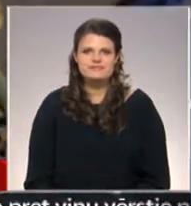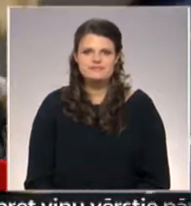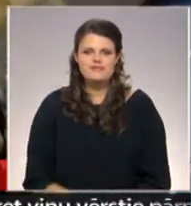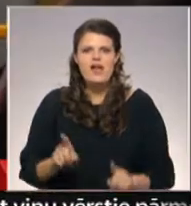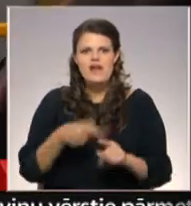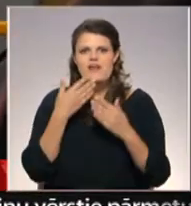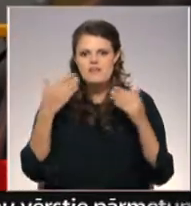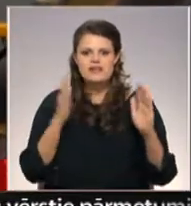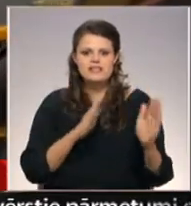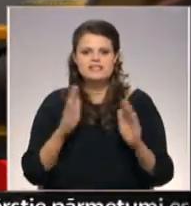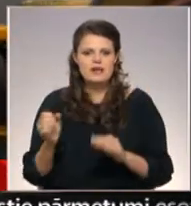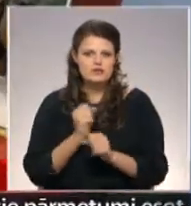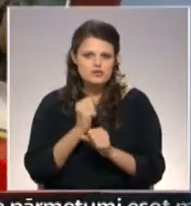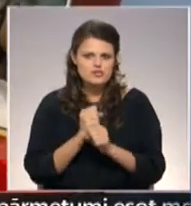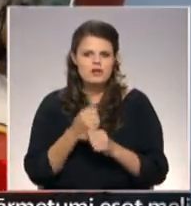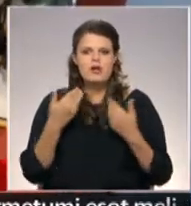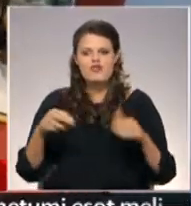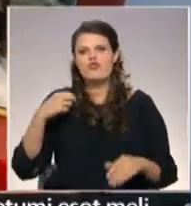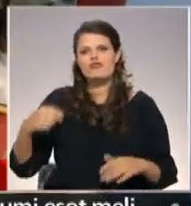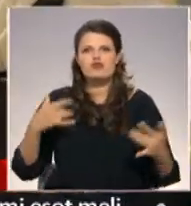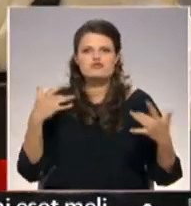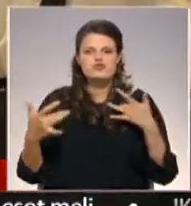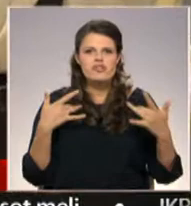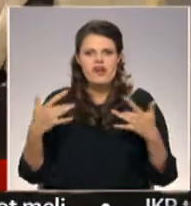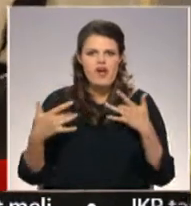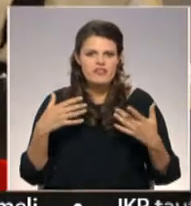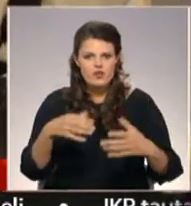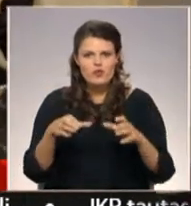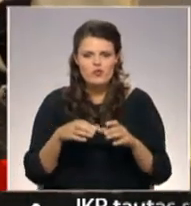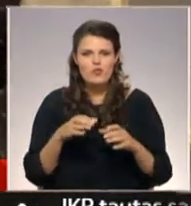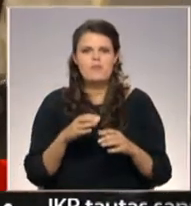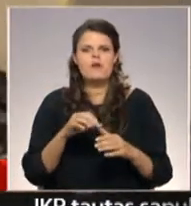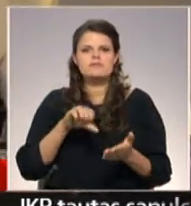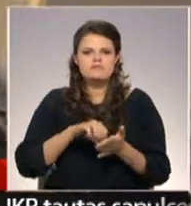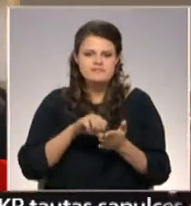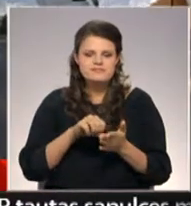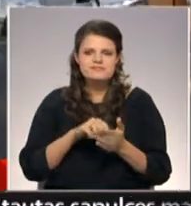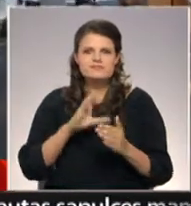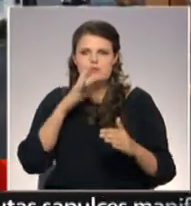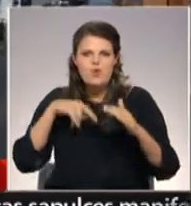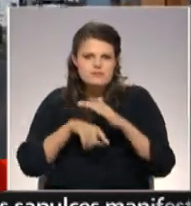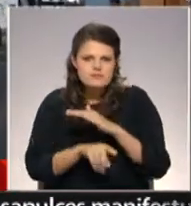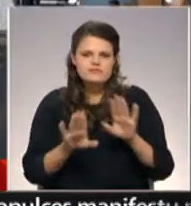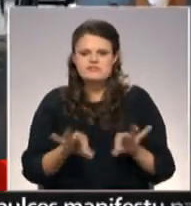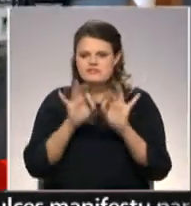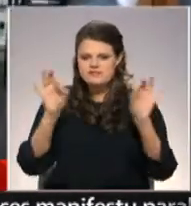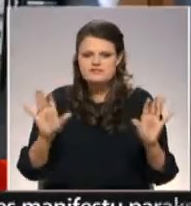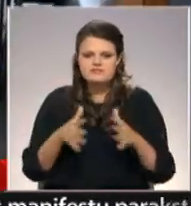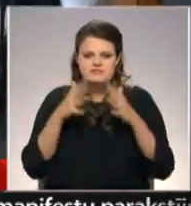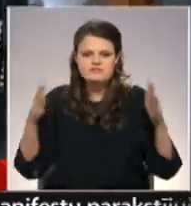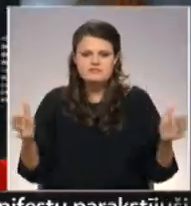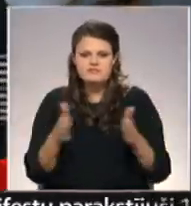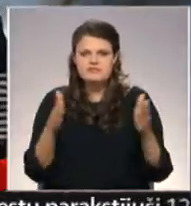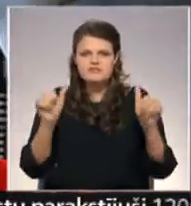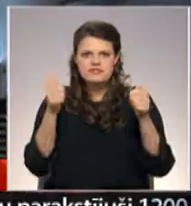Vēl pēdējie sagatavošanās darbi un tad jau Franču teātra Revue Ménage izrāda Teiksmēnā okeāna dzelmē var sākties, lai milzīgā